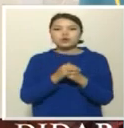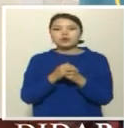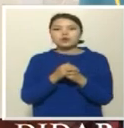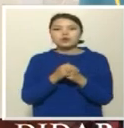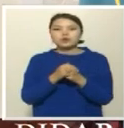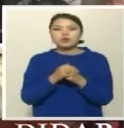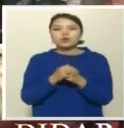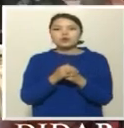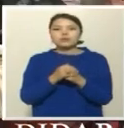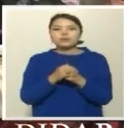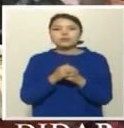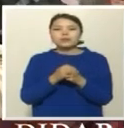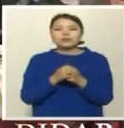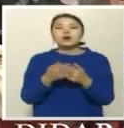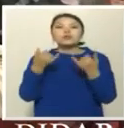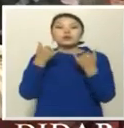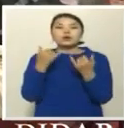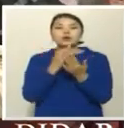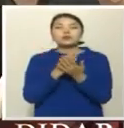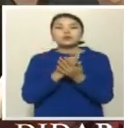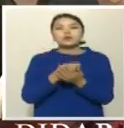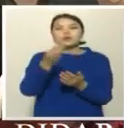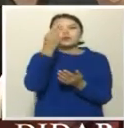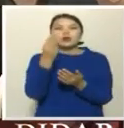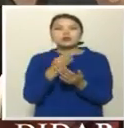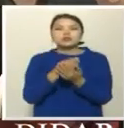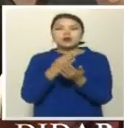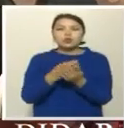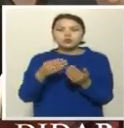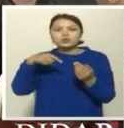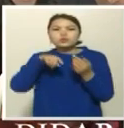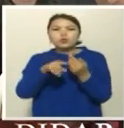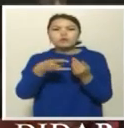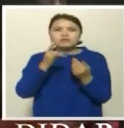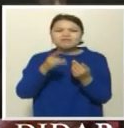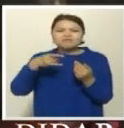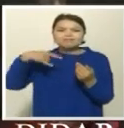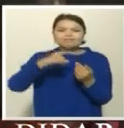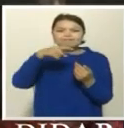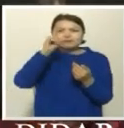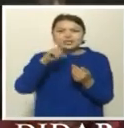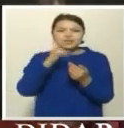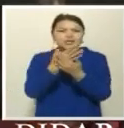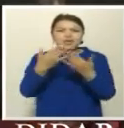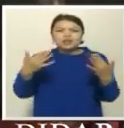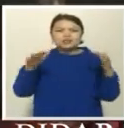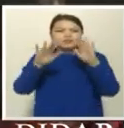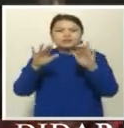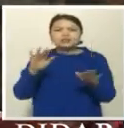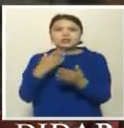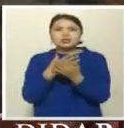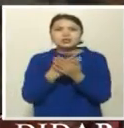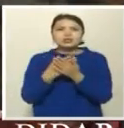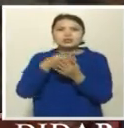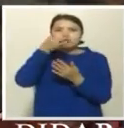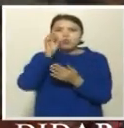бүгінгі күннің талабы. Сондай-ақ жиын соңында Маңғыстауда ашылып жатқан кен орындары мен оның барлау жұмыстары туралы да айтылды. Бұл тұрғыда ардагер